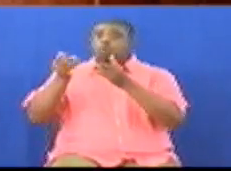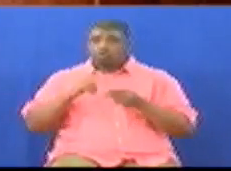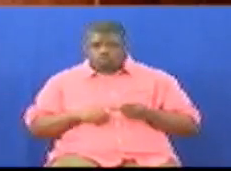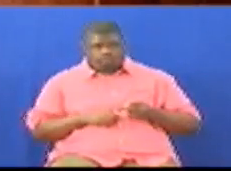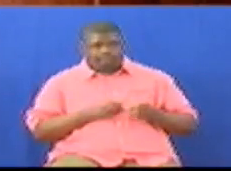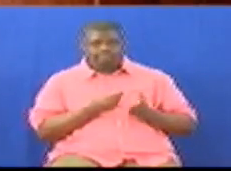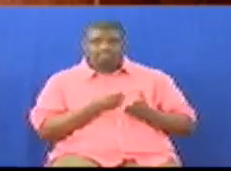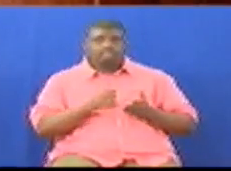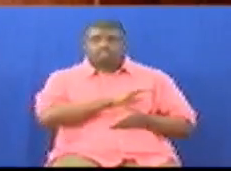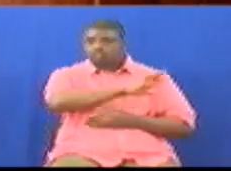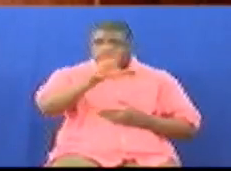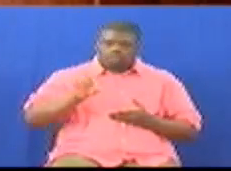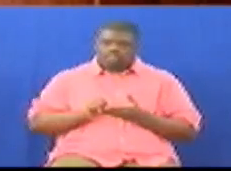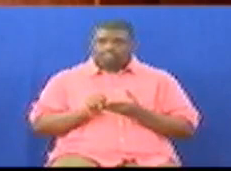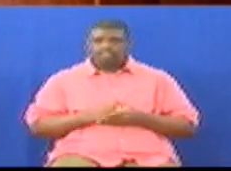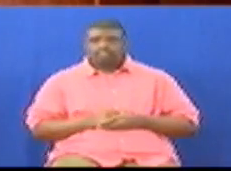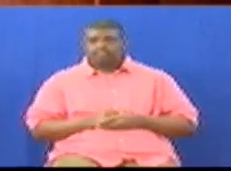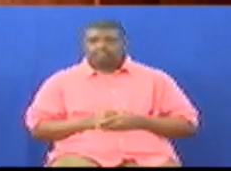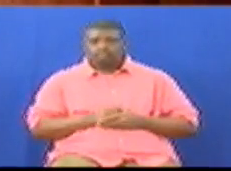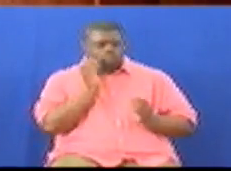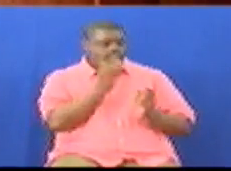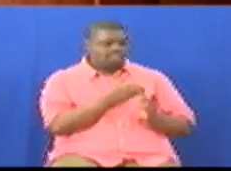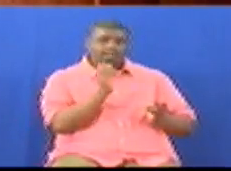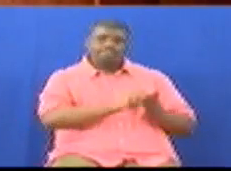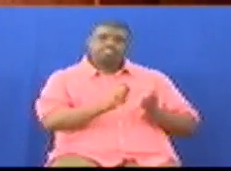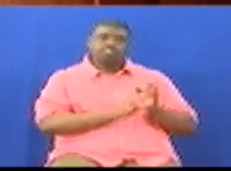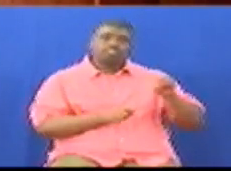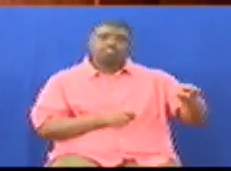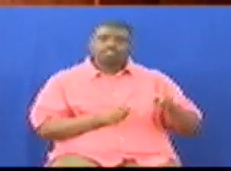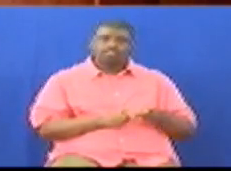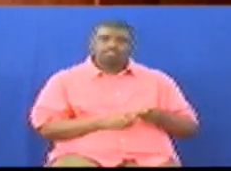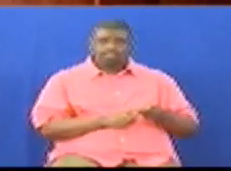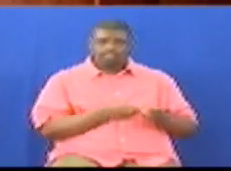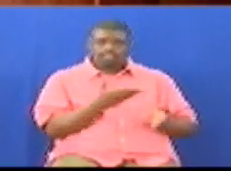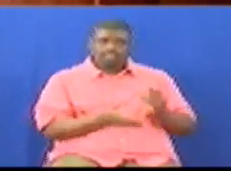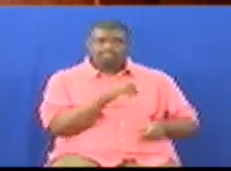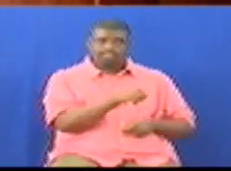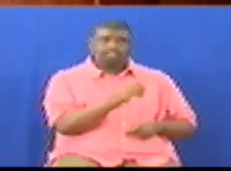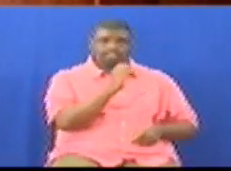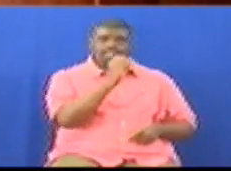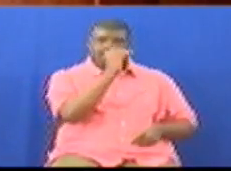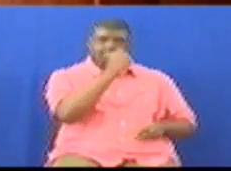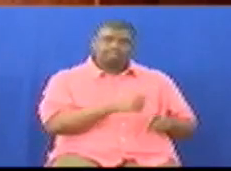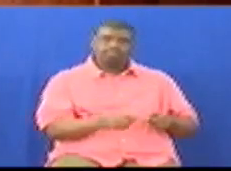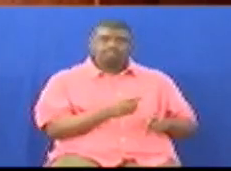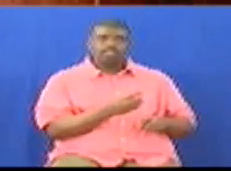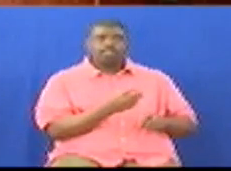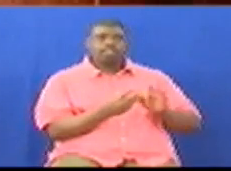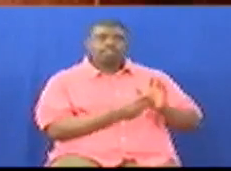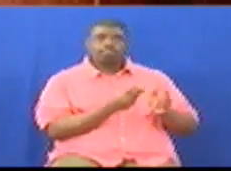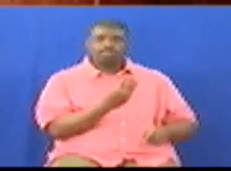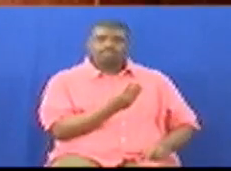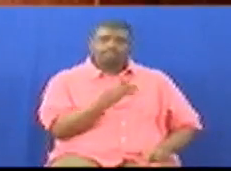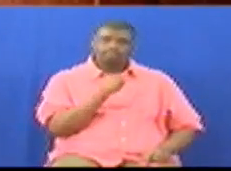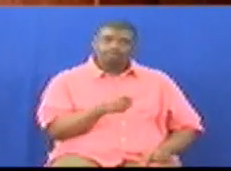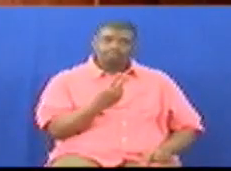ya fedha zote iliyoidhinishwa na bunge kwa ajili ya ofisi hii. Kiasi hicho kimeongezeka kwa 28.2% ikilinganishwa na kipindi kama hicho kwa